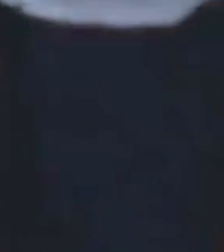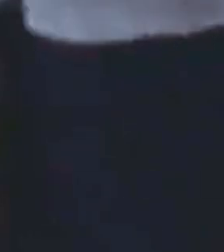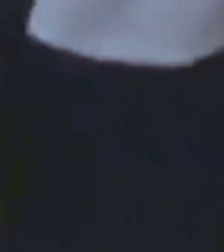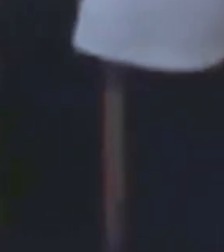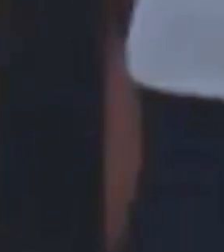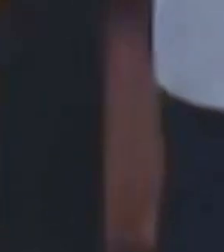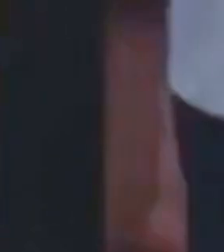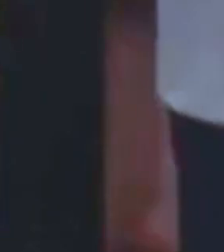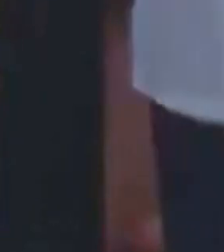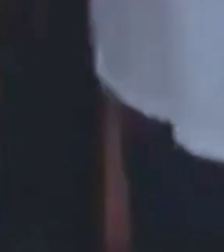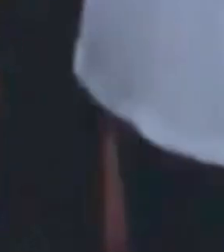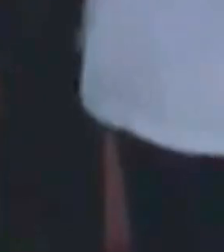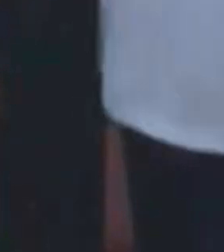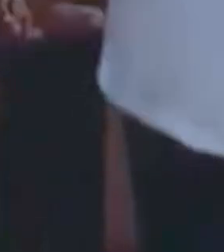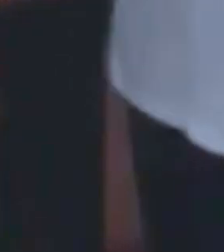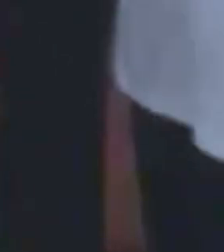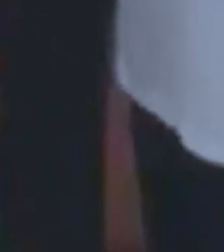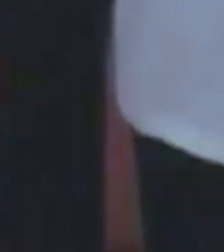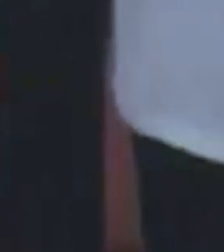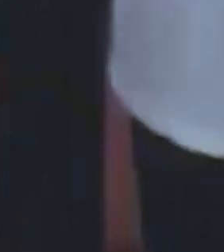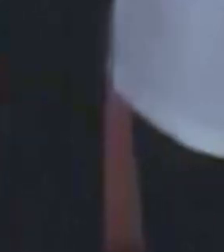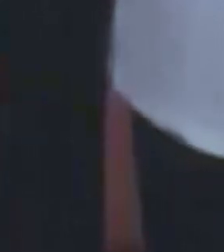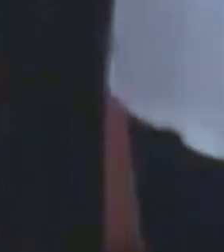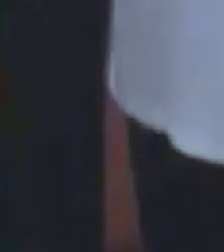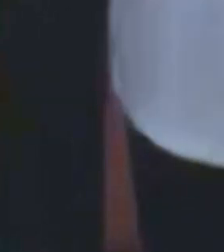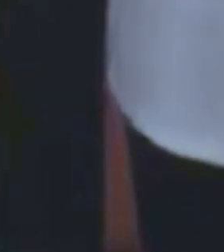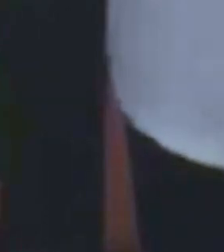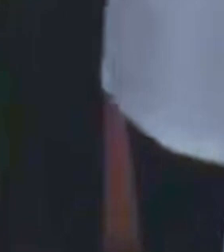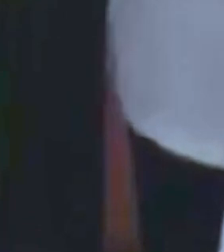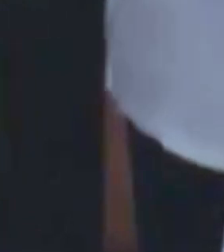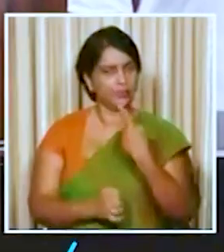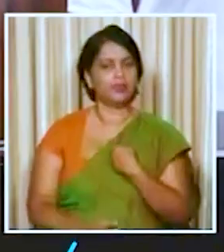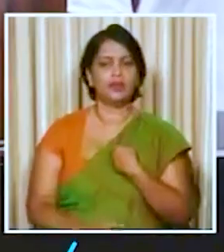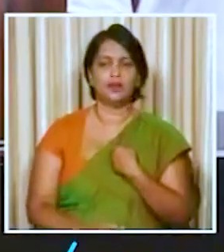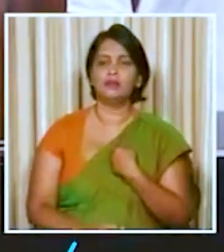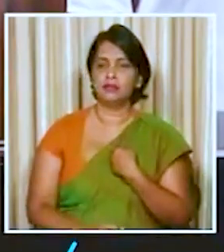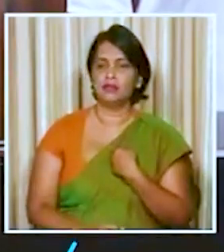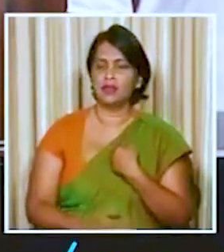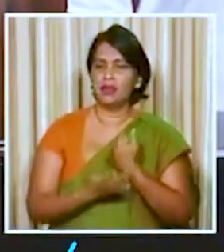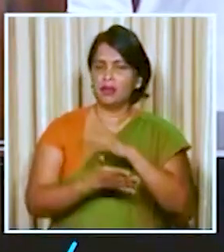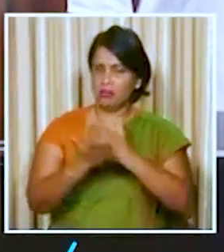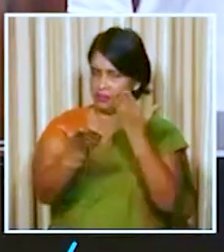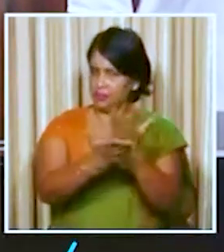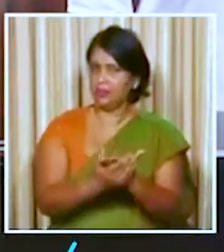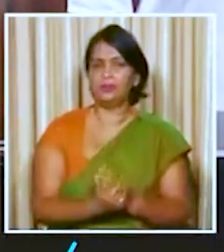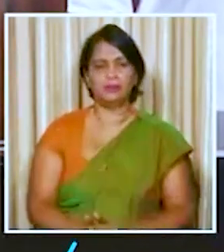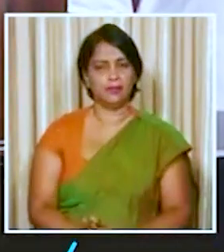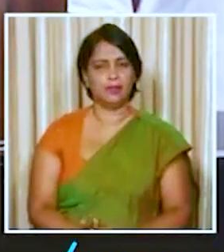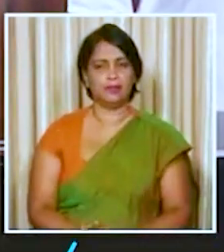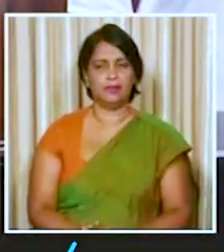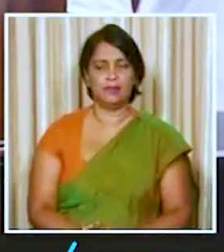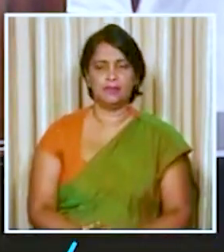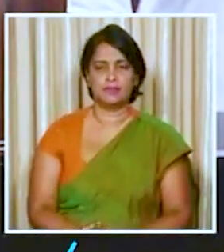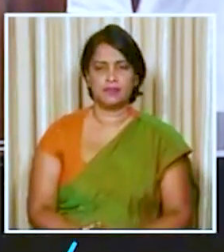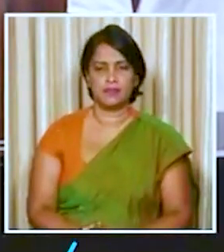మే కాలే నాసి కరన్న ఎప ఓయ గొడాక ఐ సో తమై దాన్నే మాదే ఓ విసుటి ఒబతుమా కే లిపి ఇదిరిపత్ కరన్న అహెన్నే మే